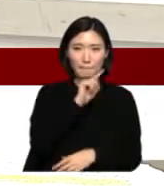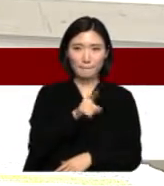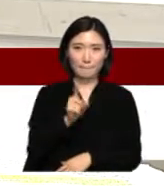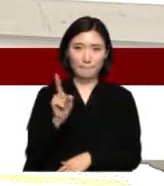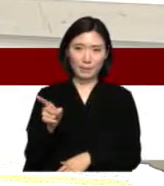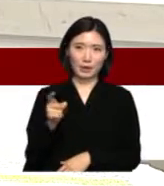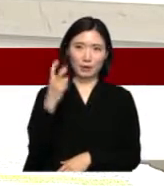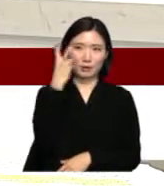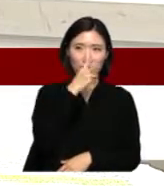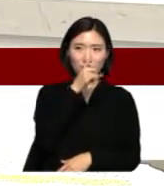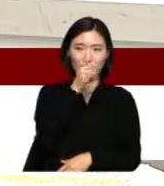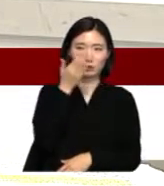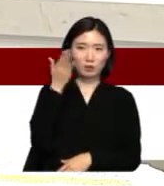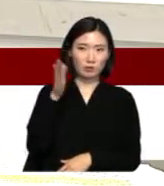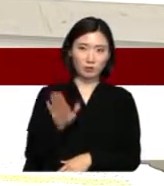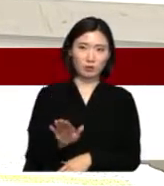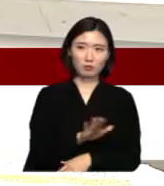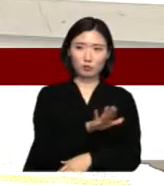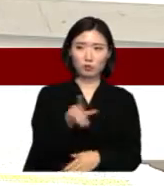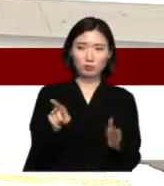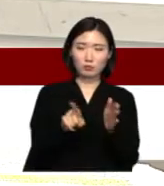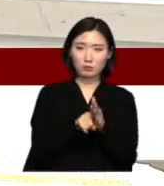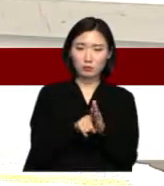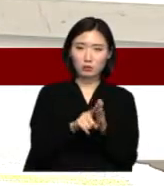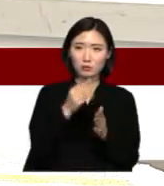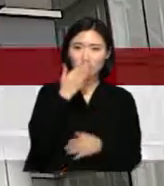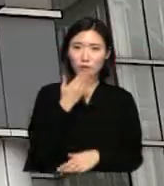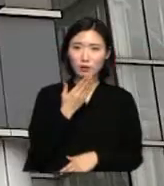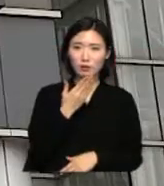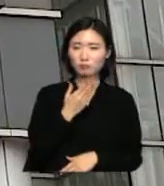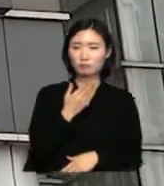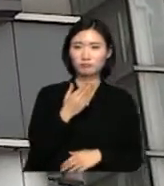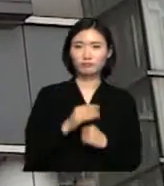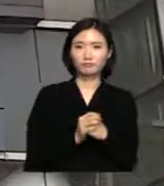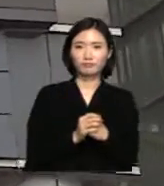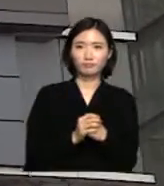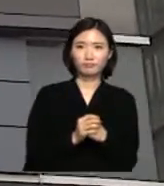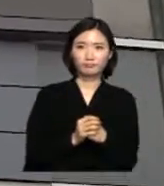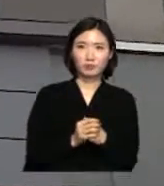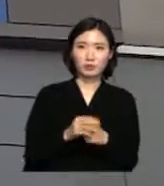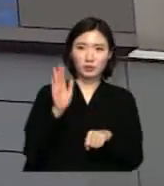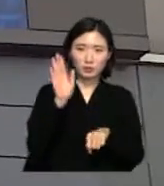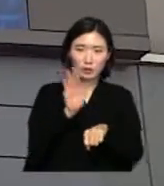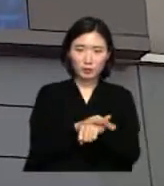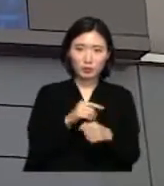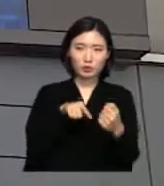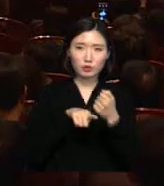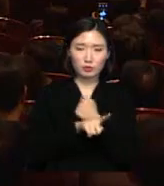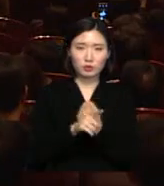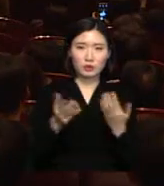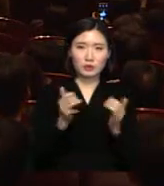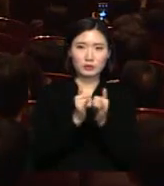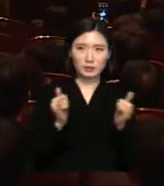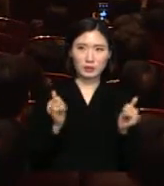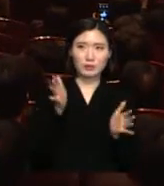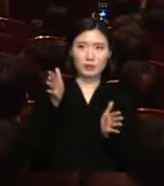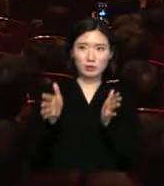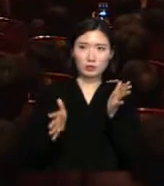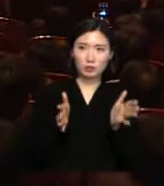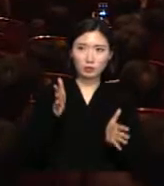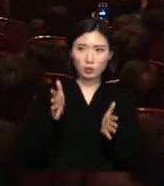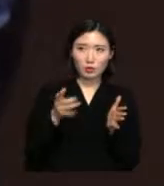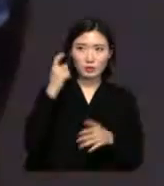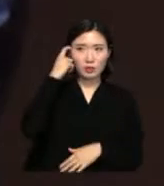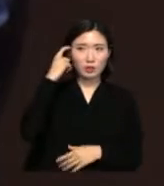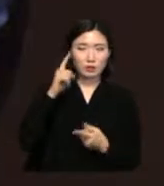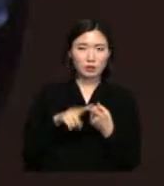감사를 하셨는데 저희 본 의원들이 믿을 수 있을까요? 무엇보다 부정의 이유를 직원의 업무 미숙으로만